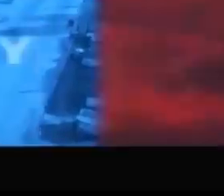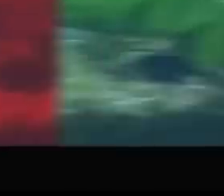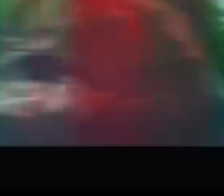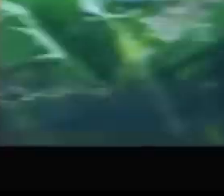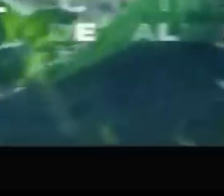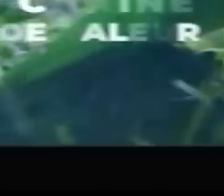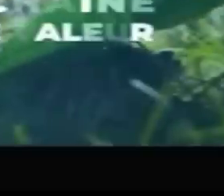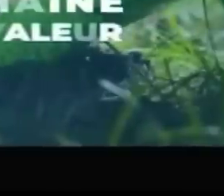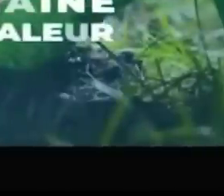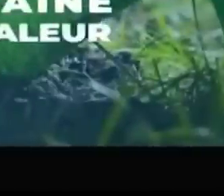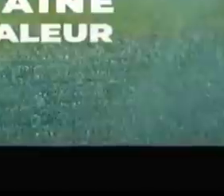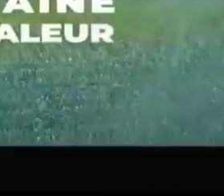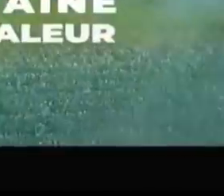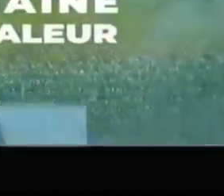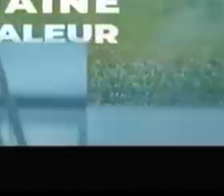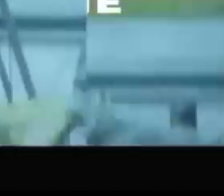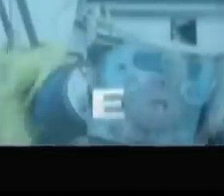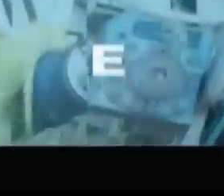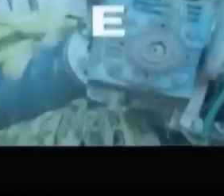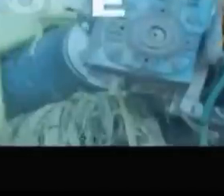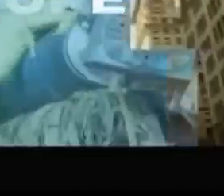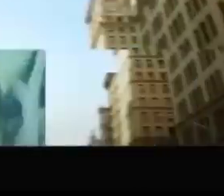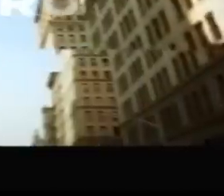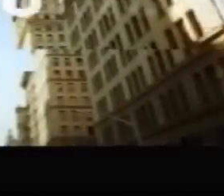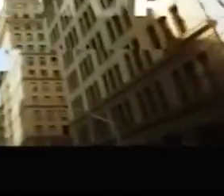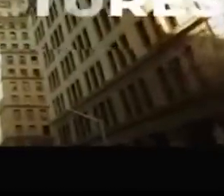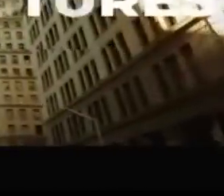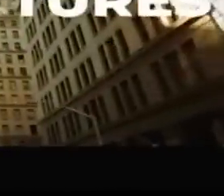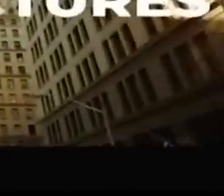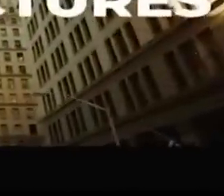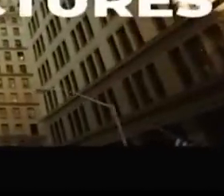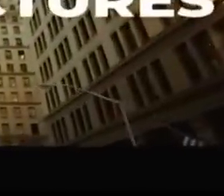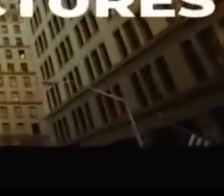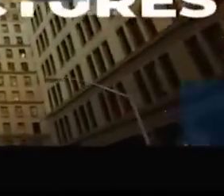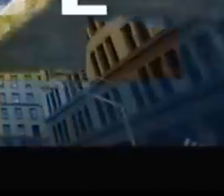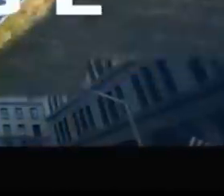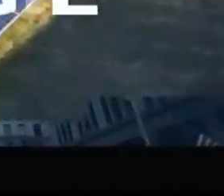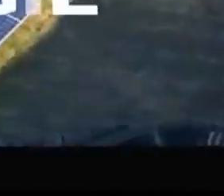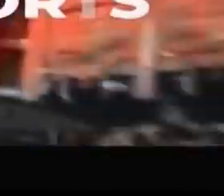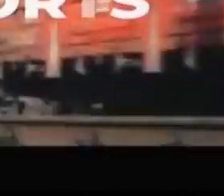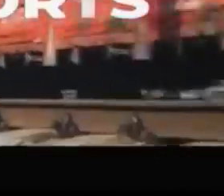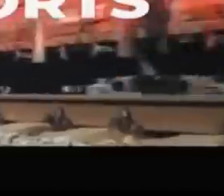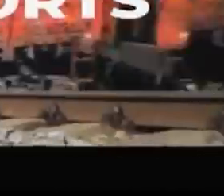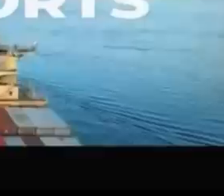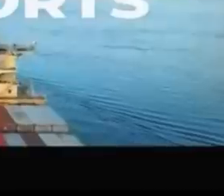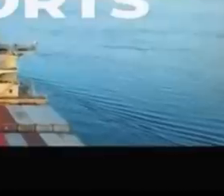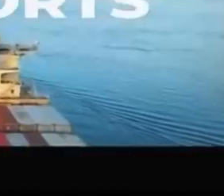Investissons dès aujourd'hui dans la chaîne de valeur agriculture, infrastructure,